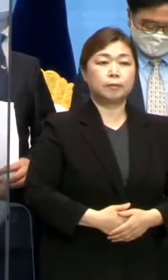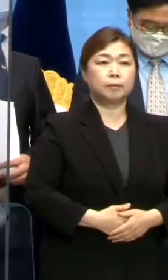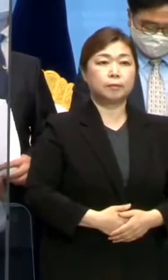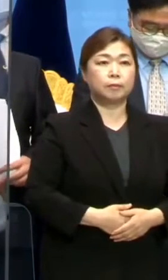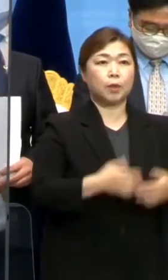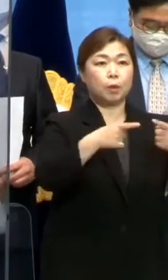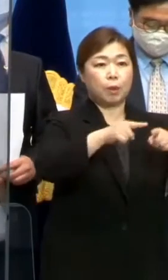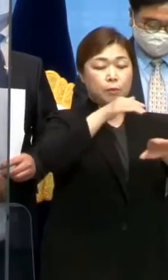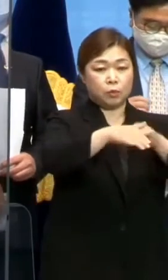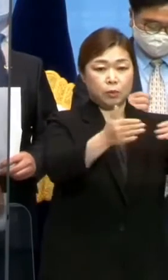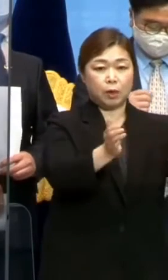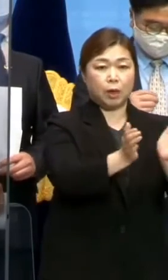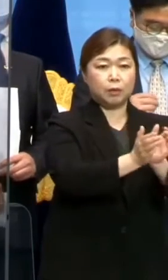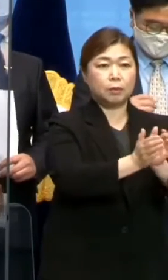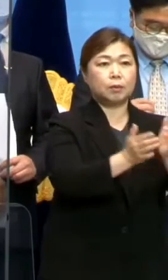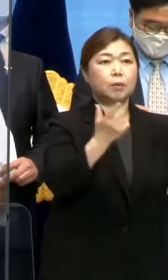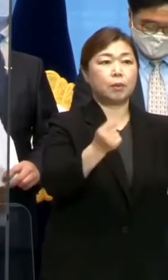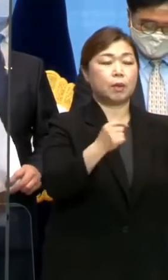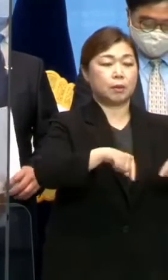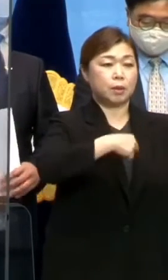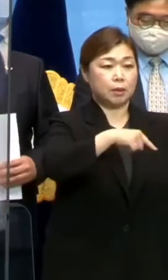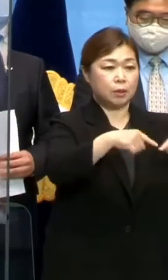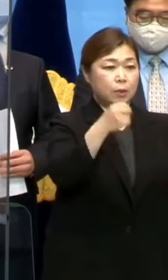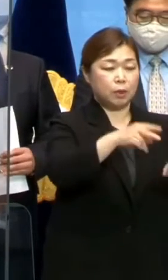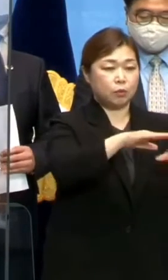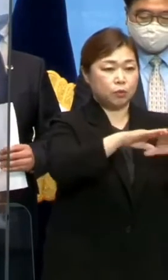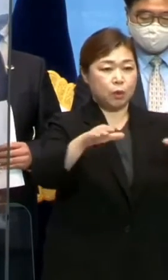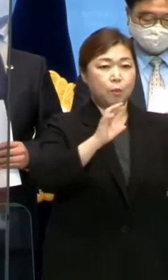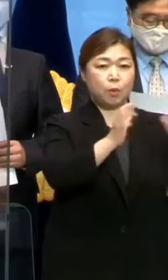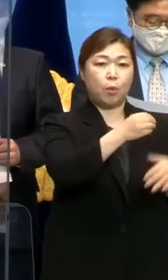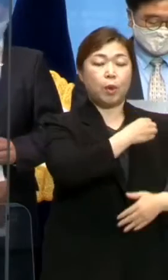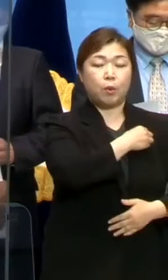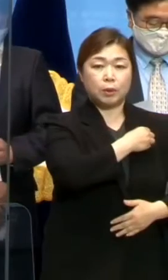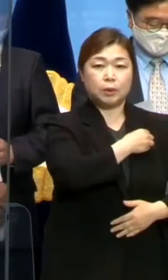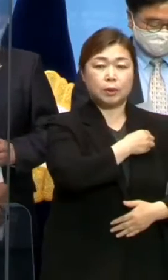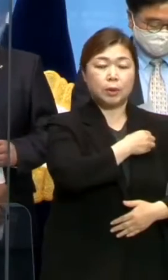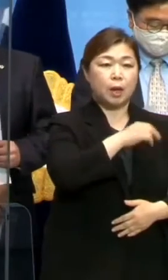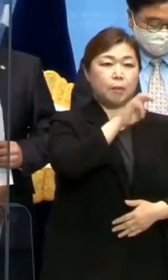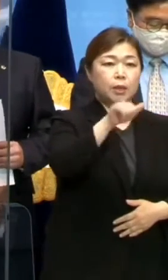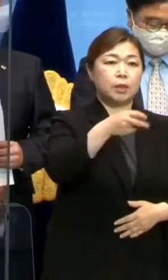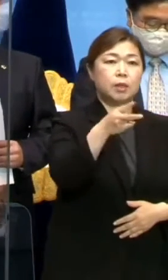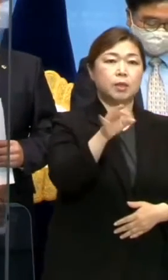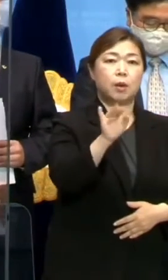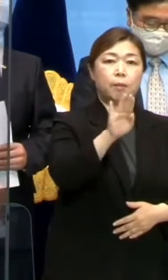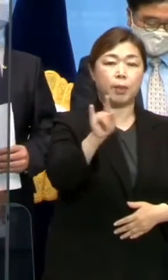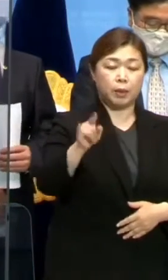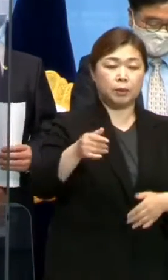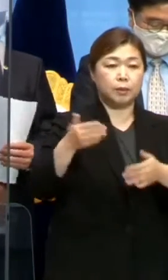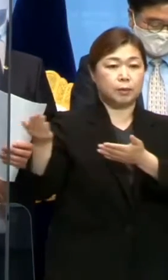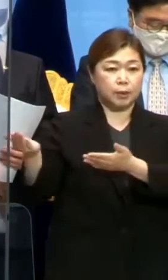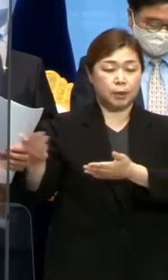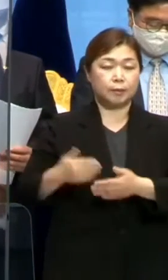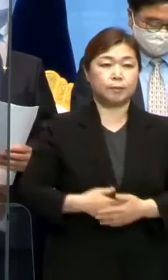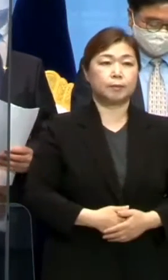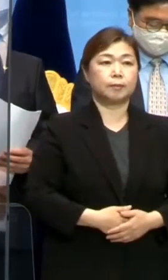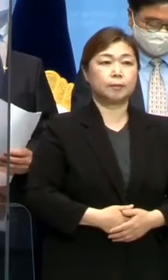에 더불어 민주당 역시 자치와 균형 포럼 회원이신 민형배 웬 유 모셨습니다